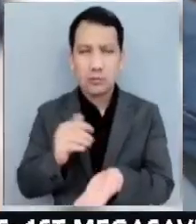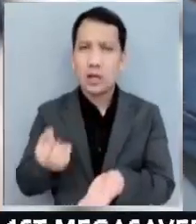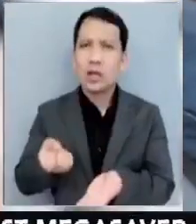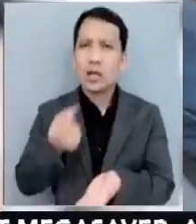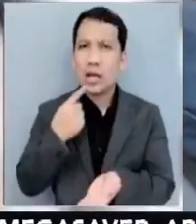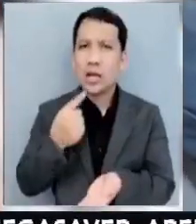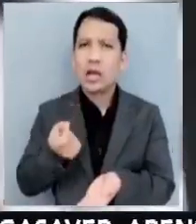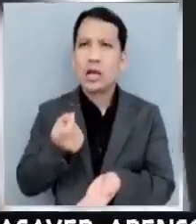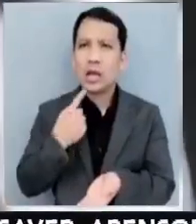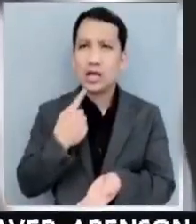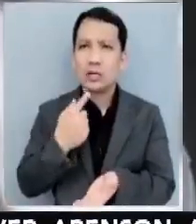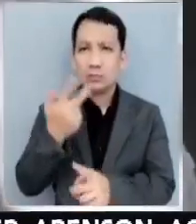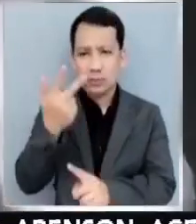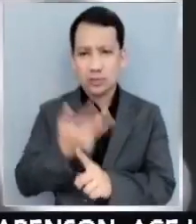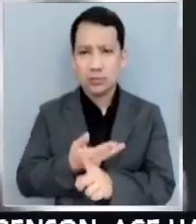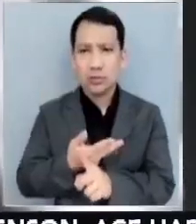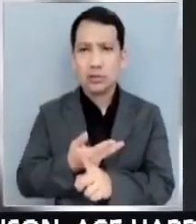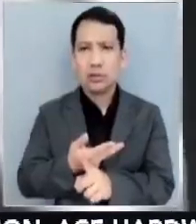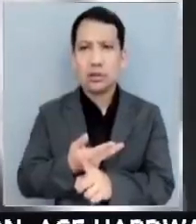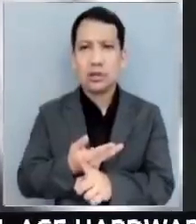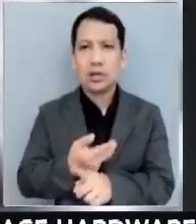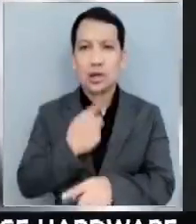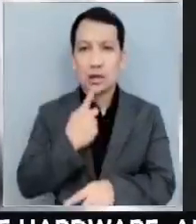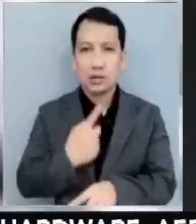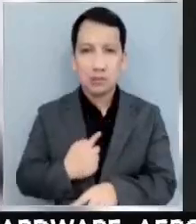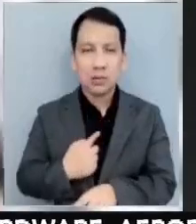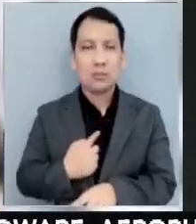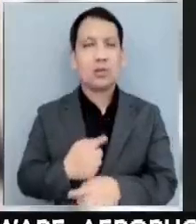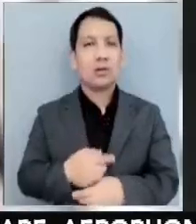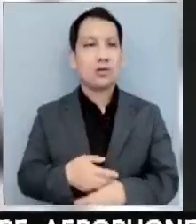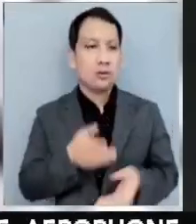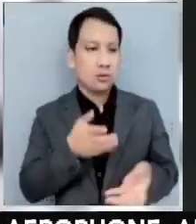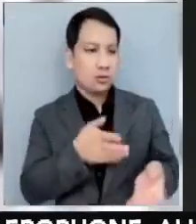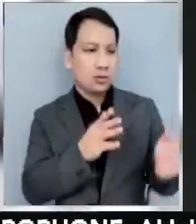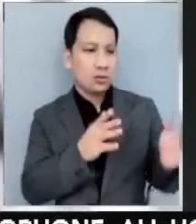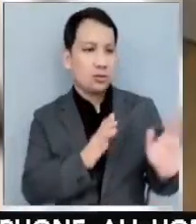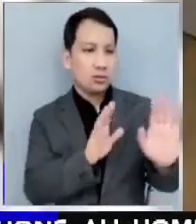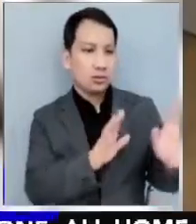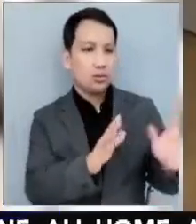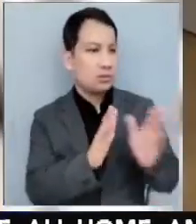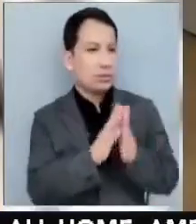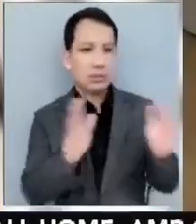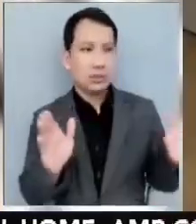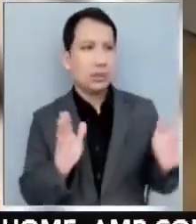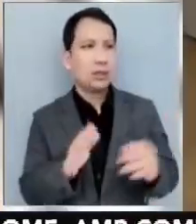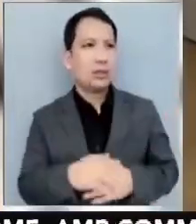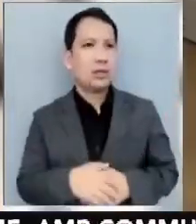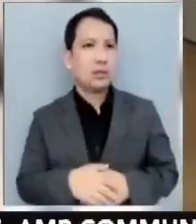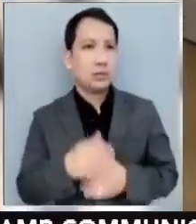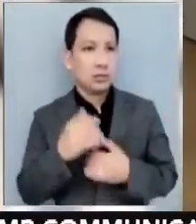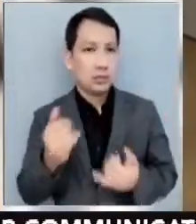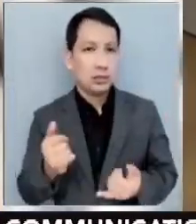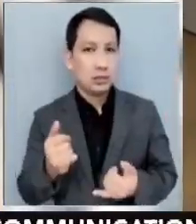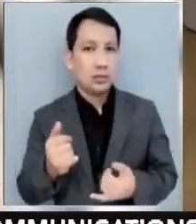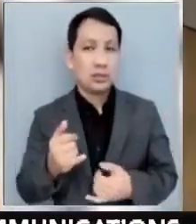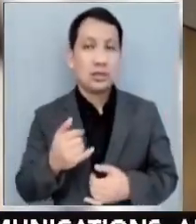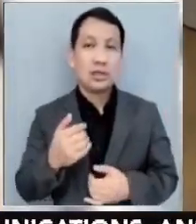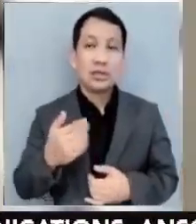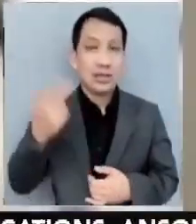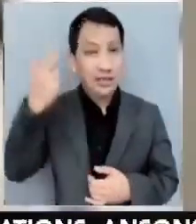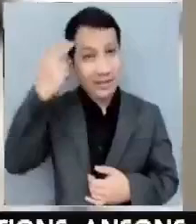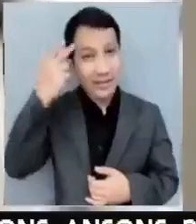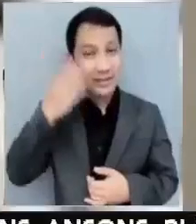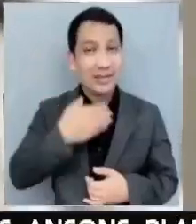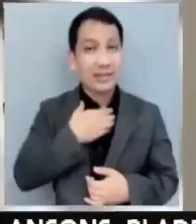ng 3 buwan. Ang sabi sa akin ni Doc, sige, hindi na ngayayang lalaki. Kaya ngayong Head and Neck Cancer Consciousness